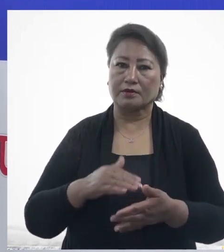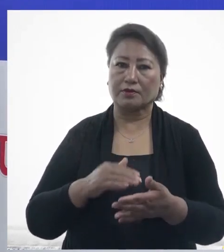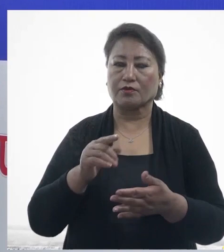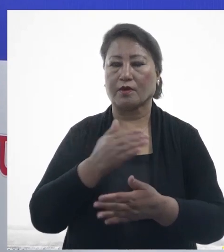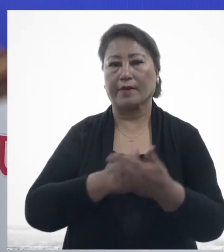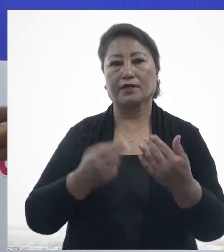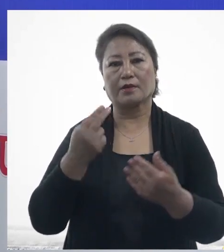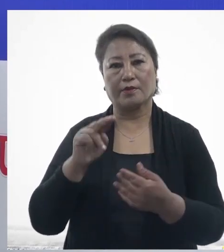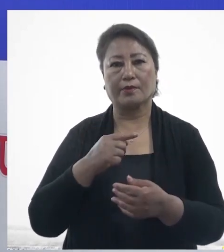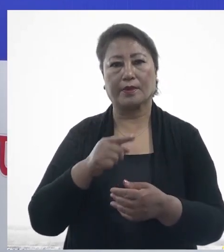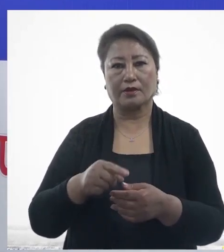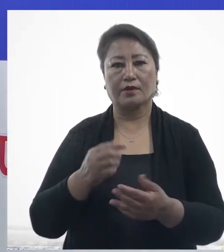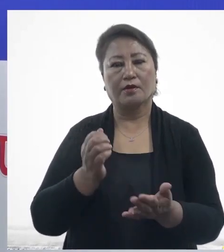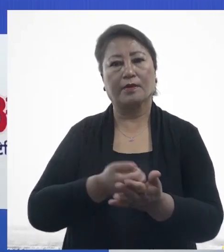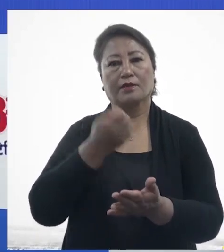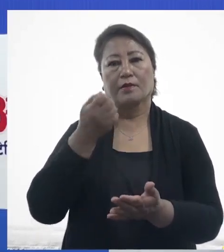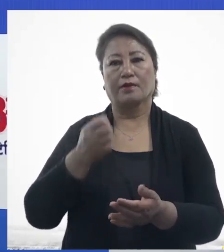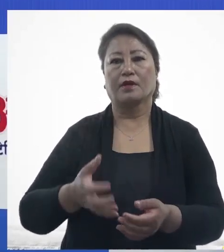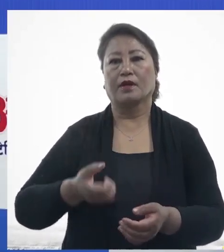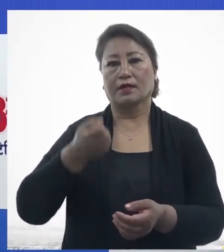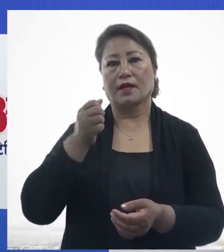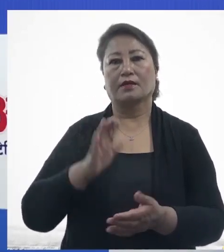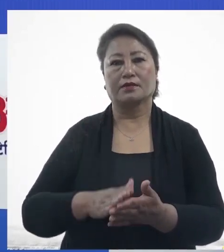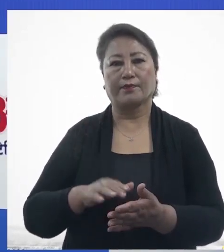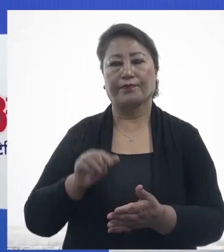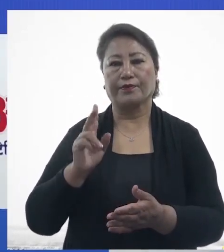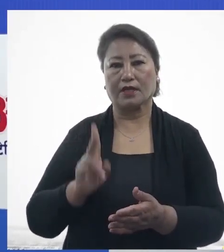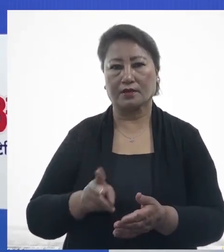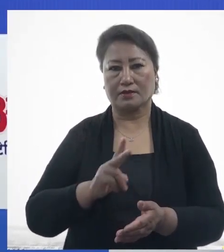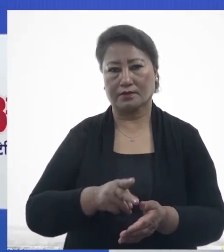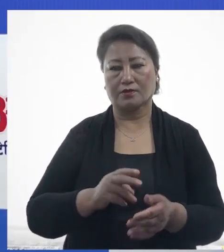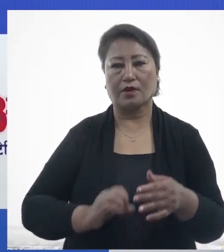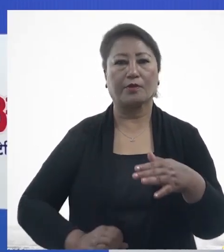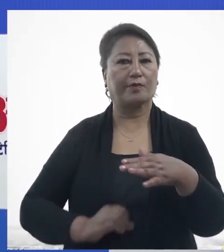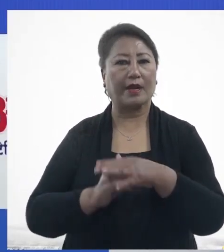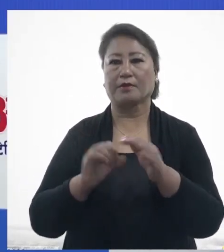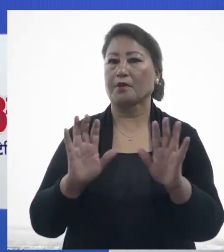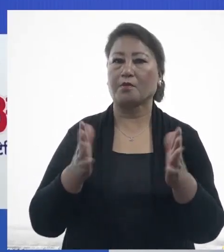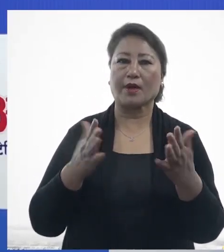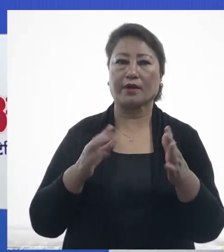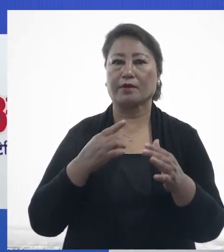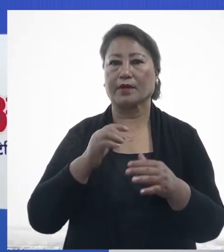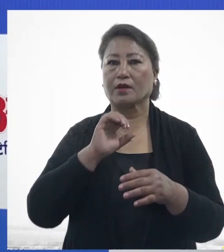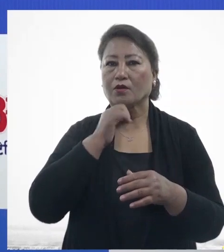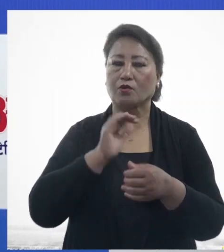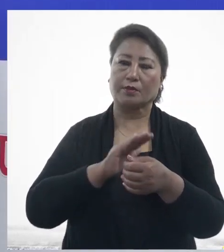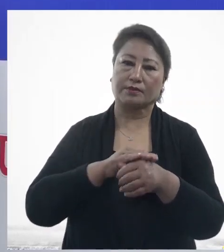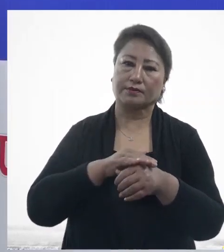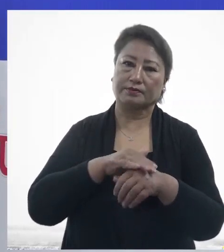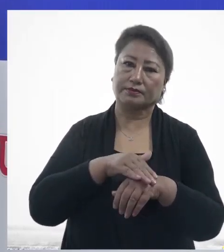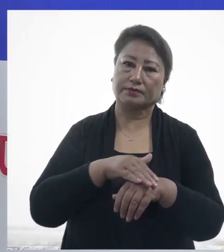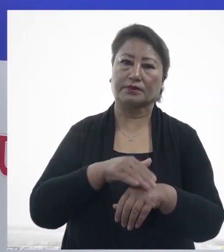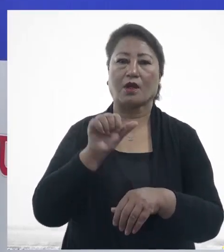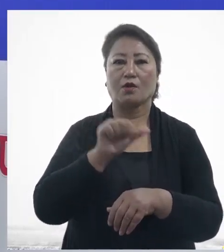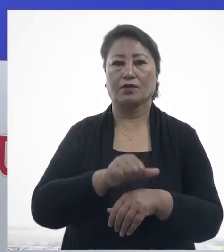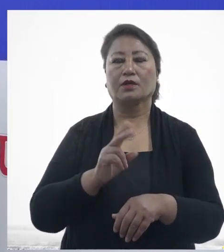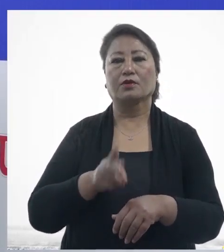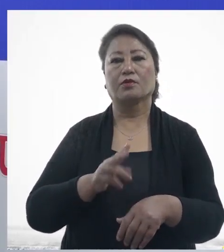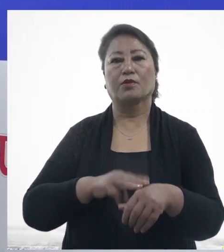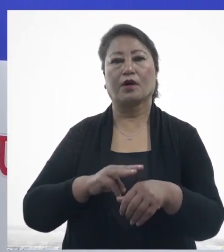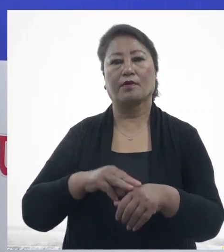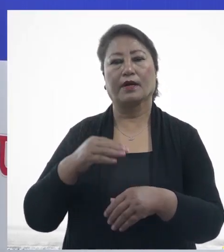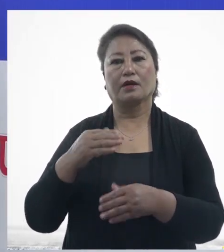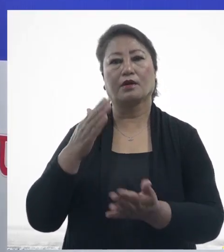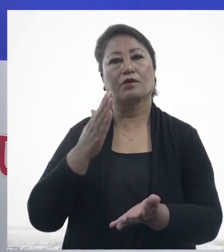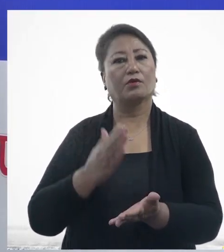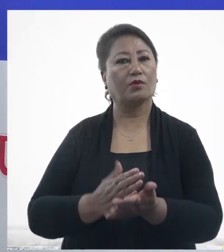भइहाल्यो भने पनि उसले त त्यो बाँच्न पाउने अधिकार त उसको छ नि त होइन. अब यो चाहिँ अहिले हाम्रो प्रायोरिटीमा परेन त भन्दा त उसको उमेर त ढल्क्यो नि त. सो उसले त ऊ त त्यो अवसरबाट वञ्चित भइ नै हाल्यो.